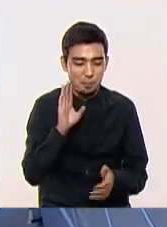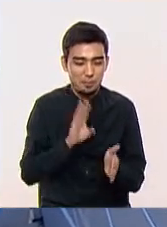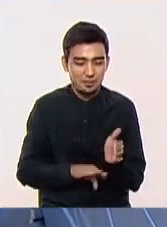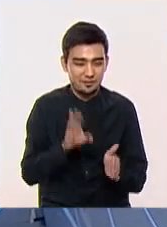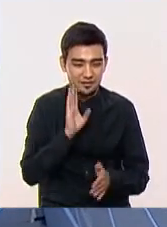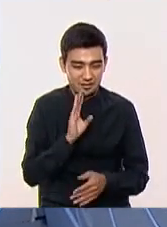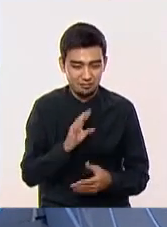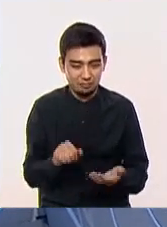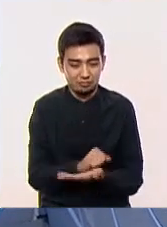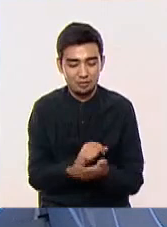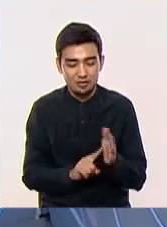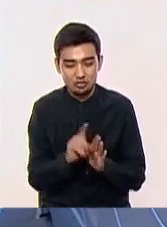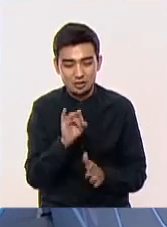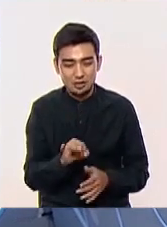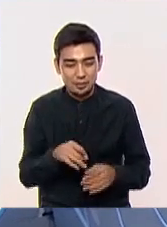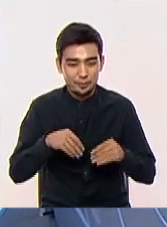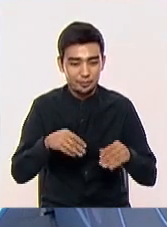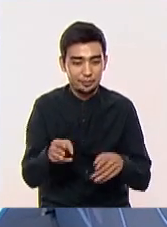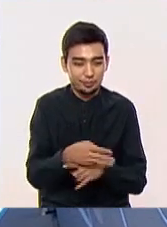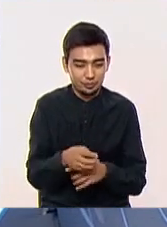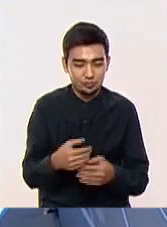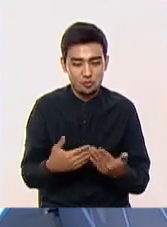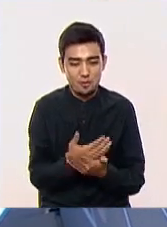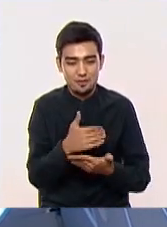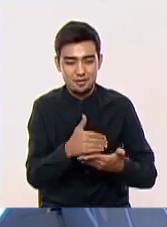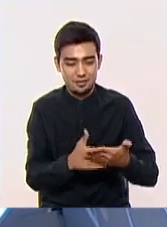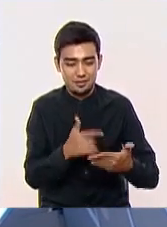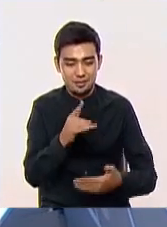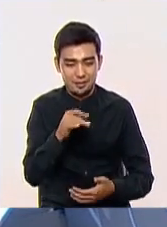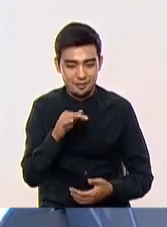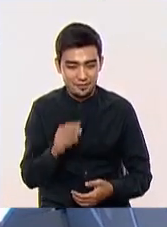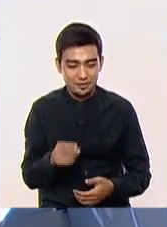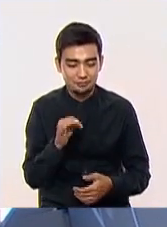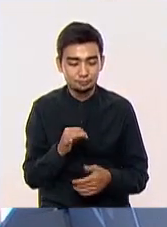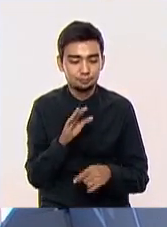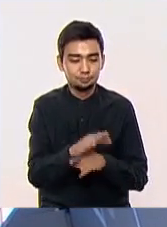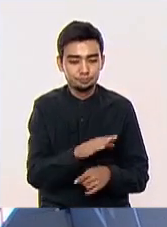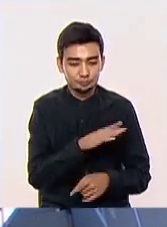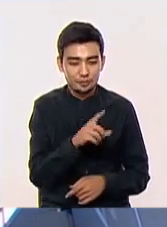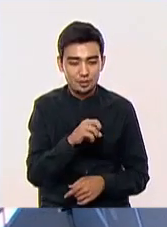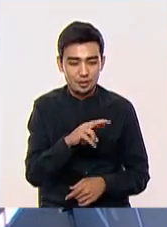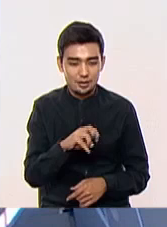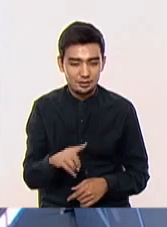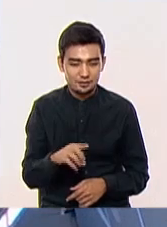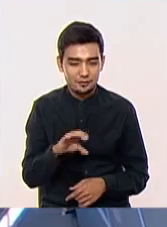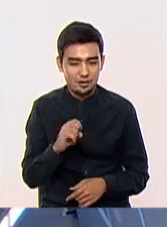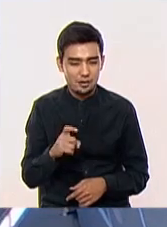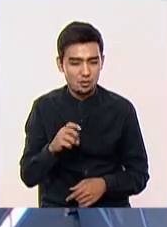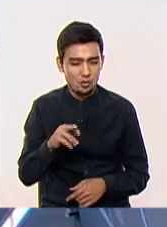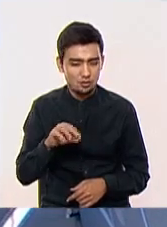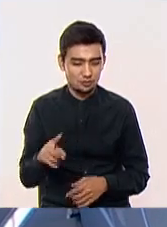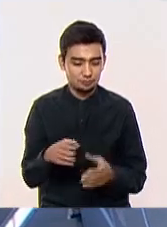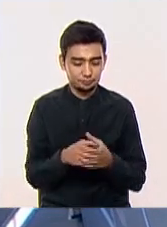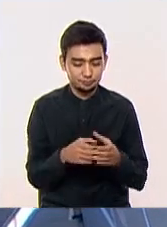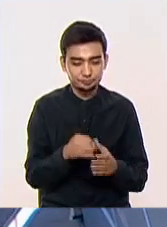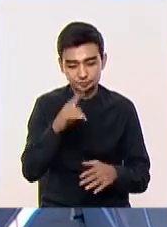все потому, что теперь полив осуществляется по новому графику, утвержденному казводхозом и местным акиматом.